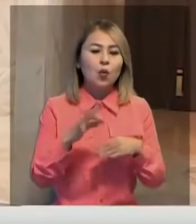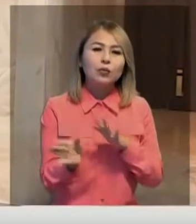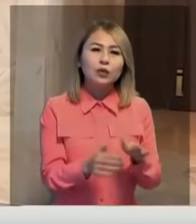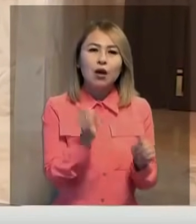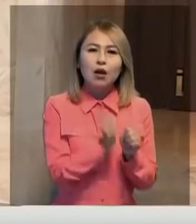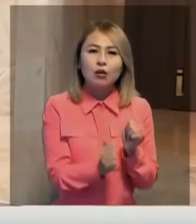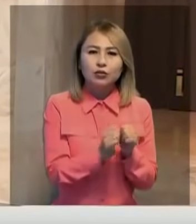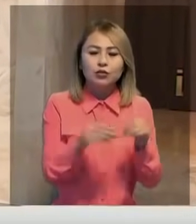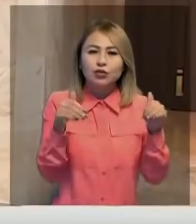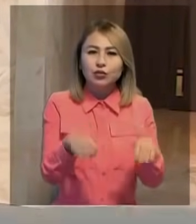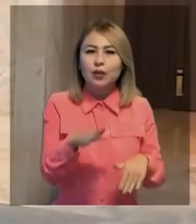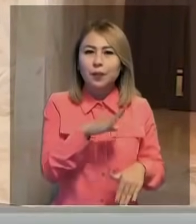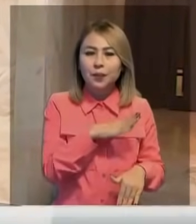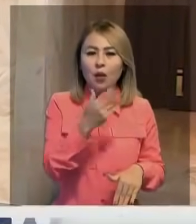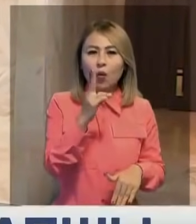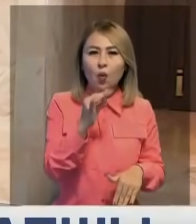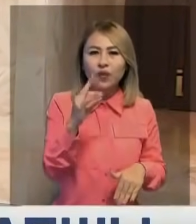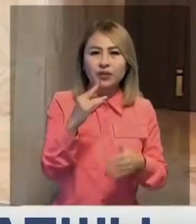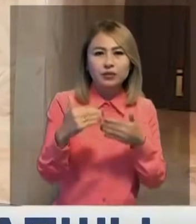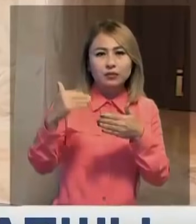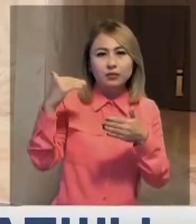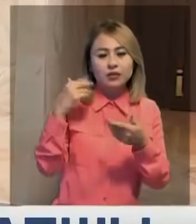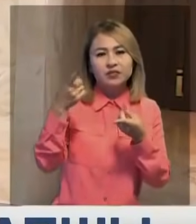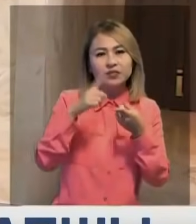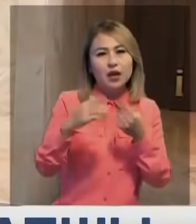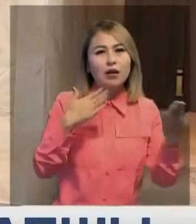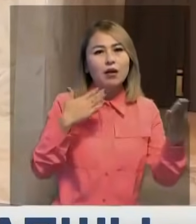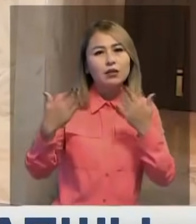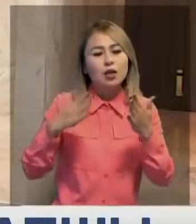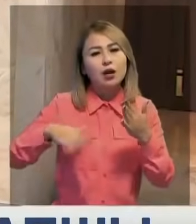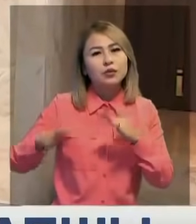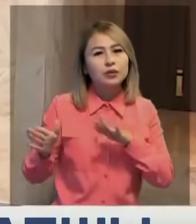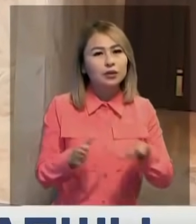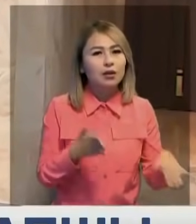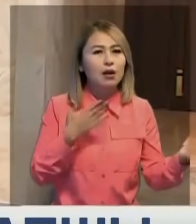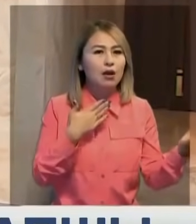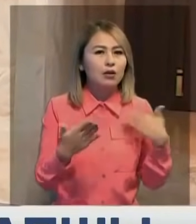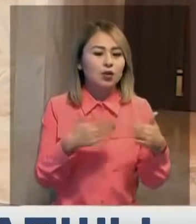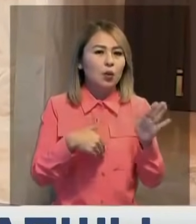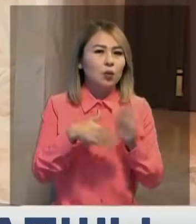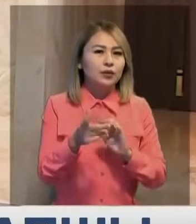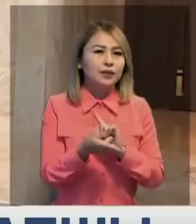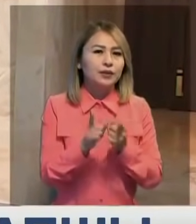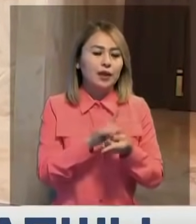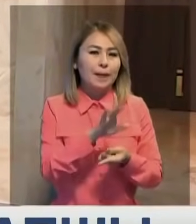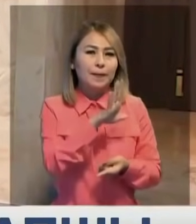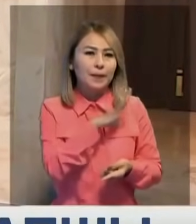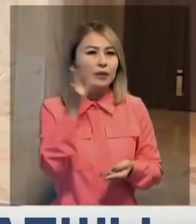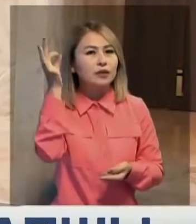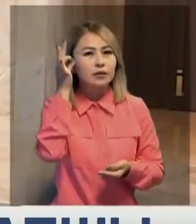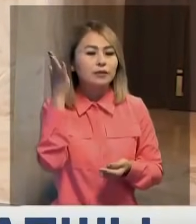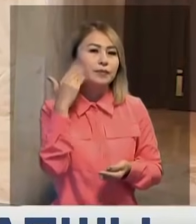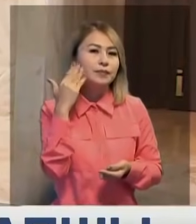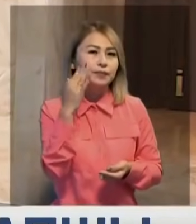күнбегін шешіп беріп отырды. Яғни COVID-ке дейінгі коммуникациялық қатынас пен одан кейінгі қатынаста оң өзгерістер болды. Кейбір үдерістер